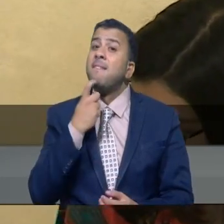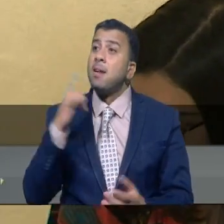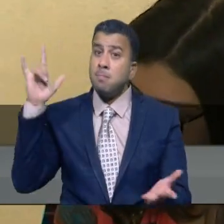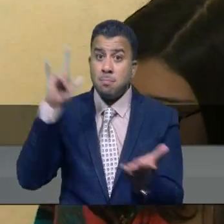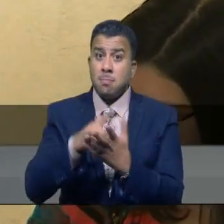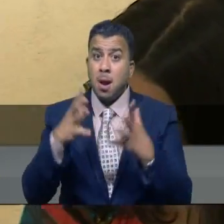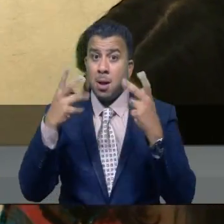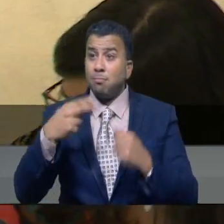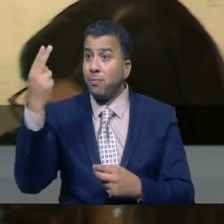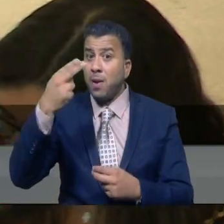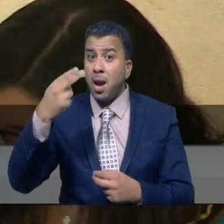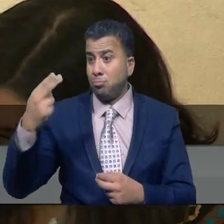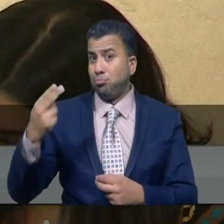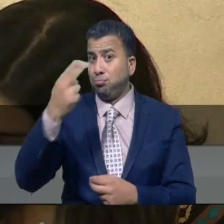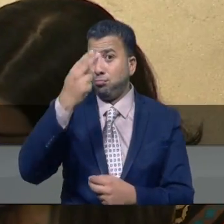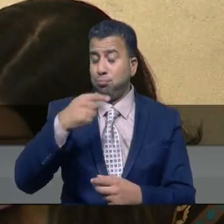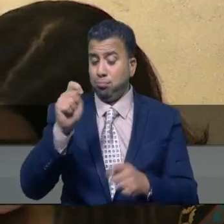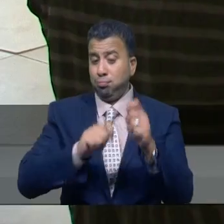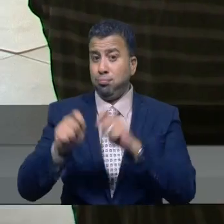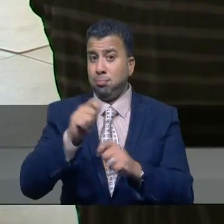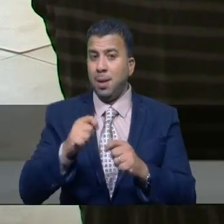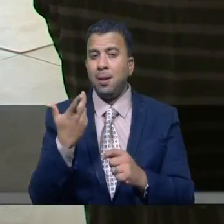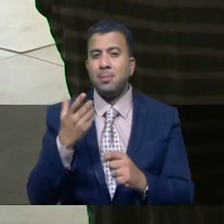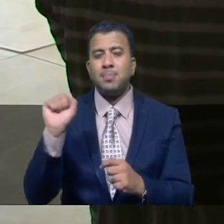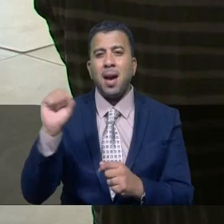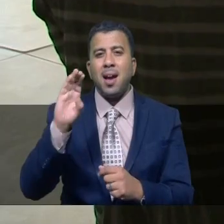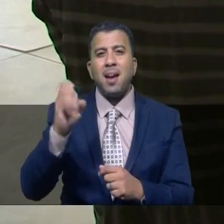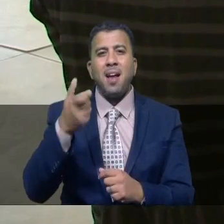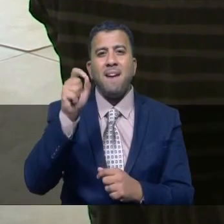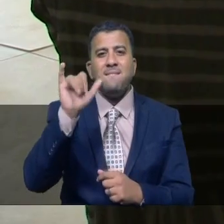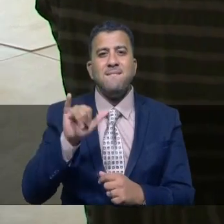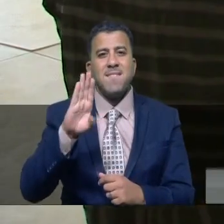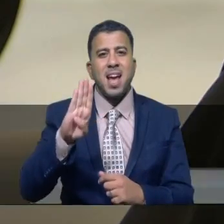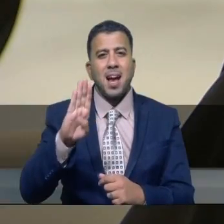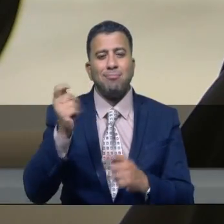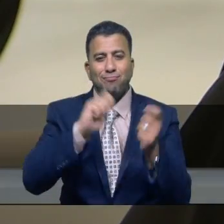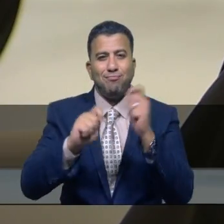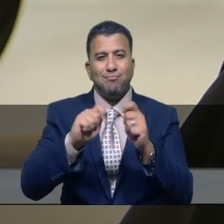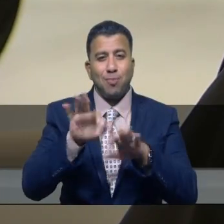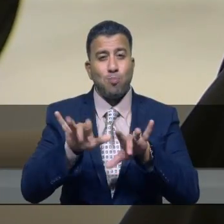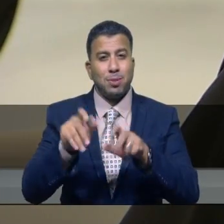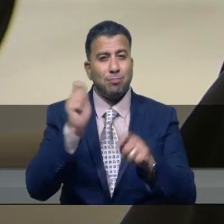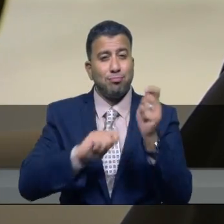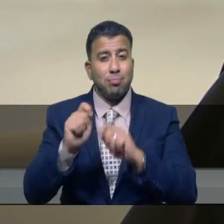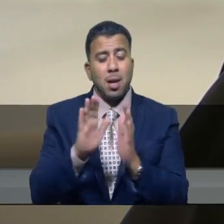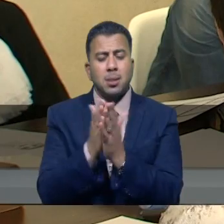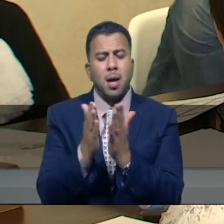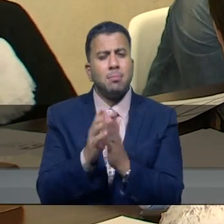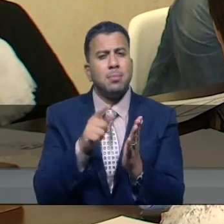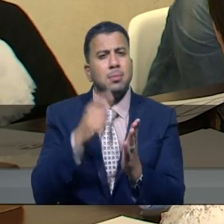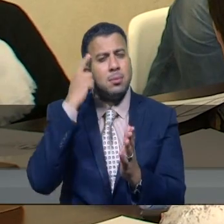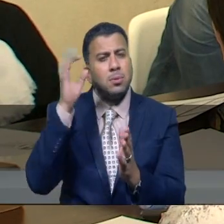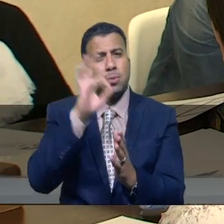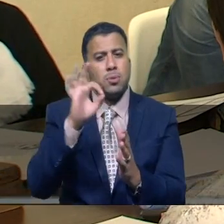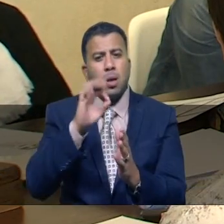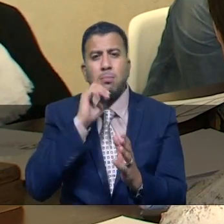عدد من الفنانين والرسامين ومصممي الجرافيك على هامش معرض الكتب الصامتة الذي ينظم حاليا في مبنى